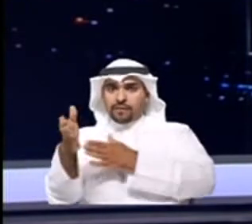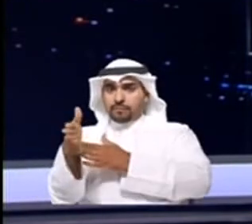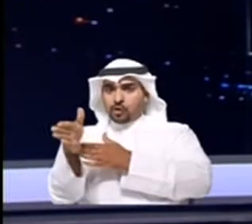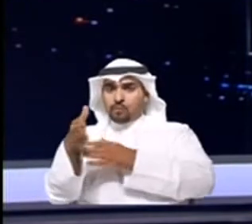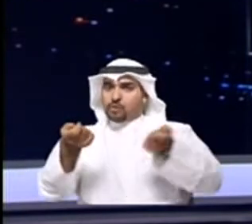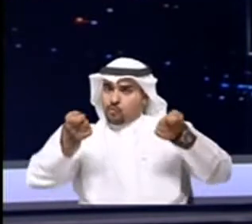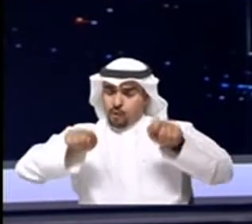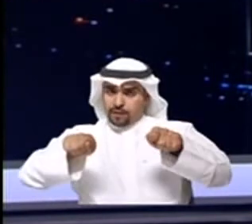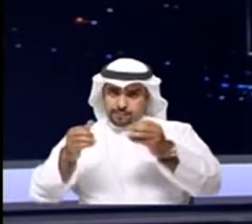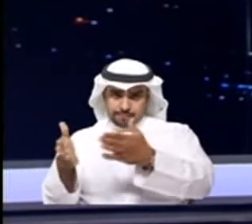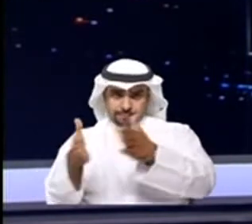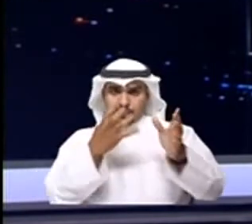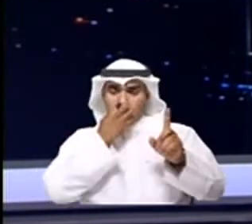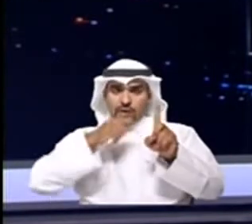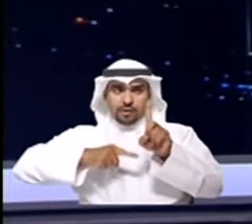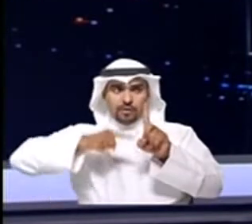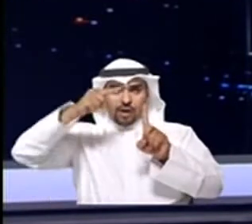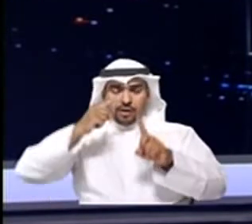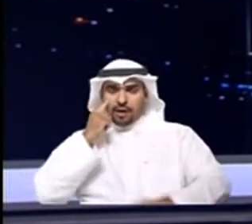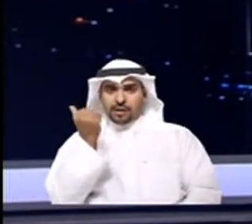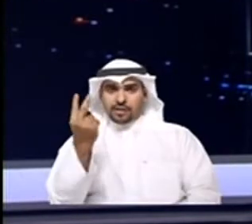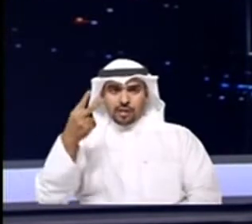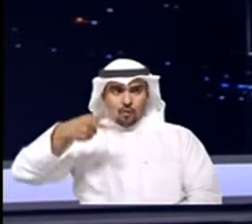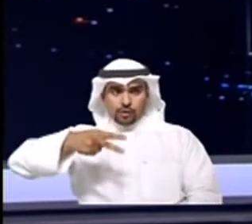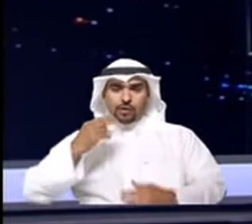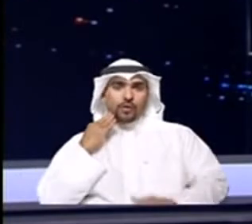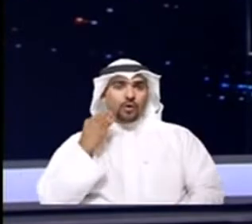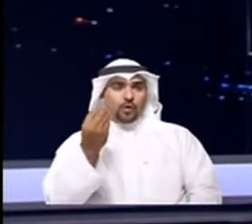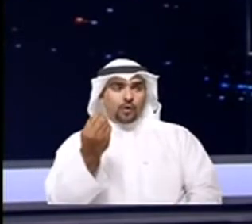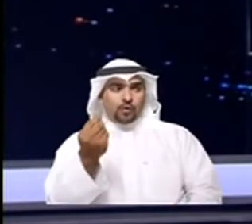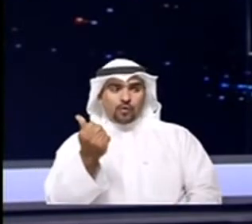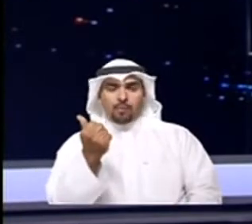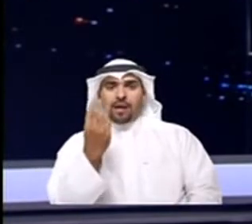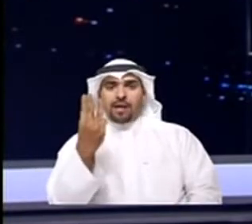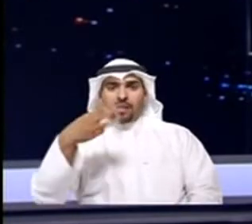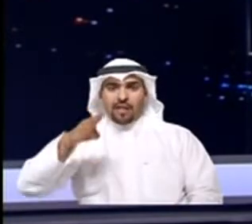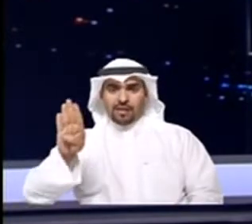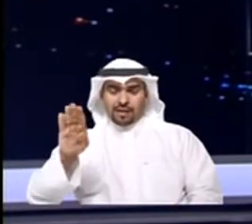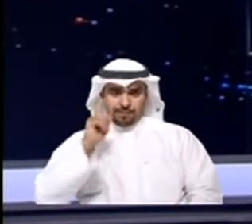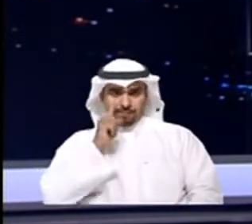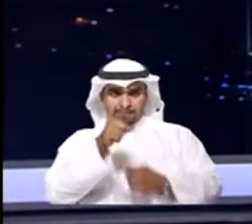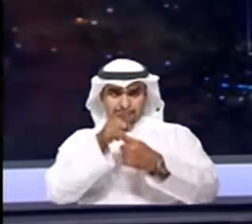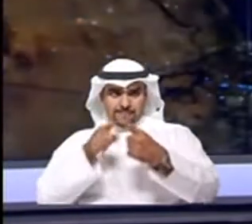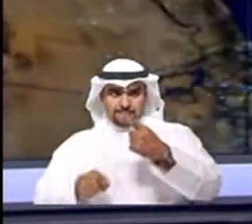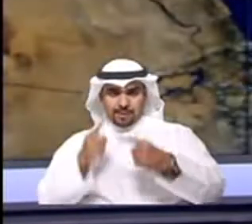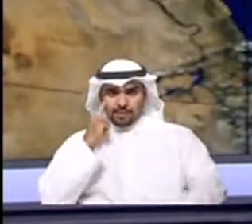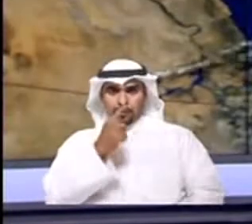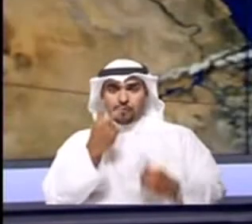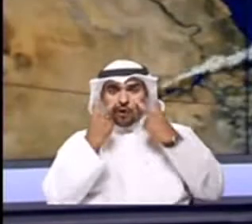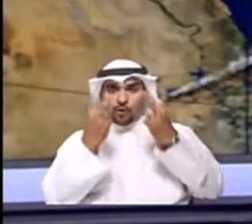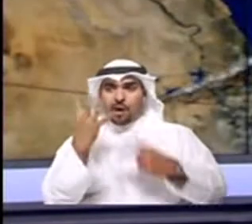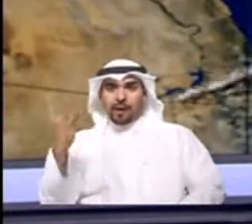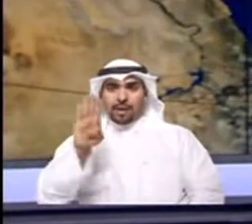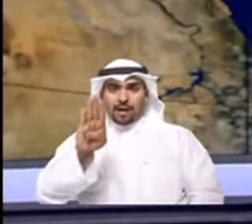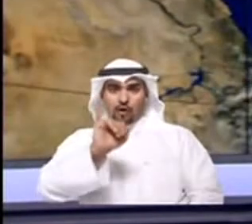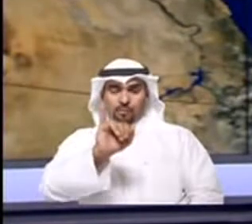26 درجة مئوية، الرطوبة نسبية 30%، الرؤية الأفقية حاليا 4 كيلومتر لكنها قاعد تتحسن تدريجيا، راح تكون أكثر وأكثر أفضل